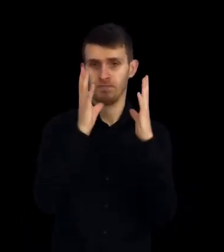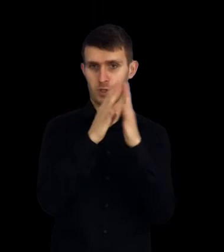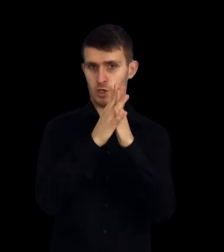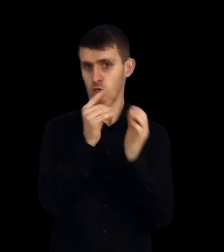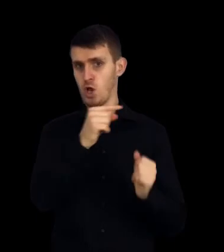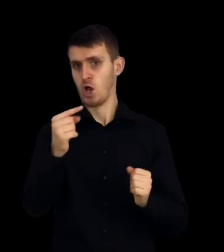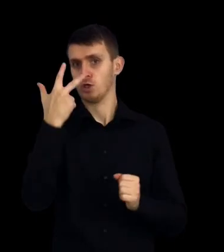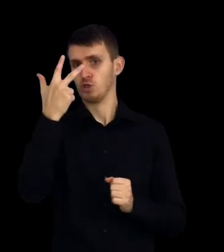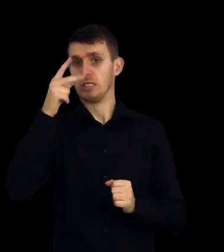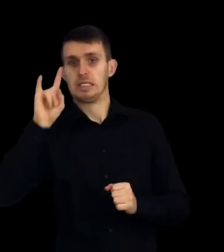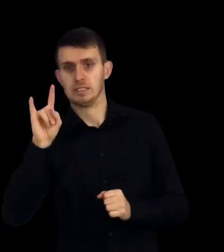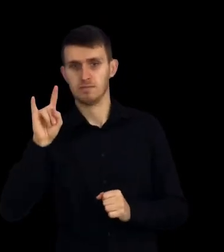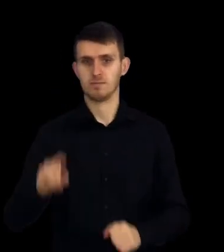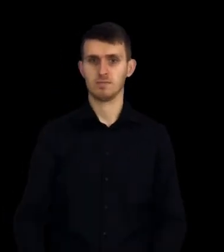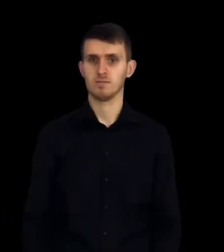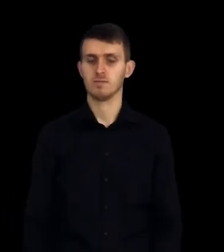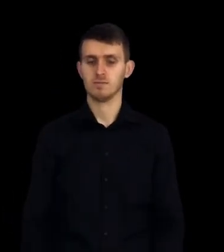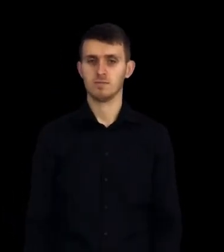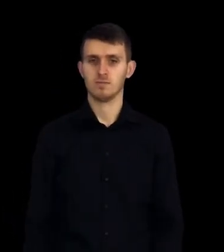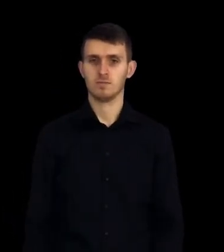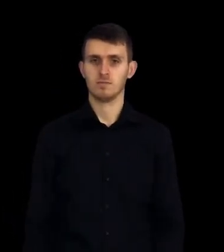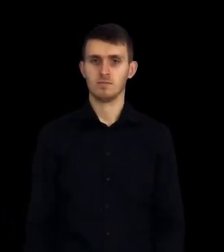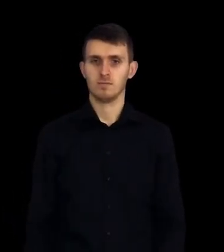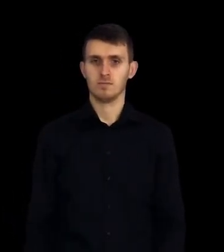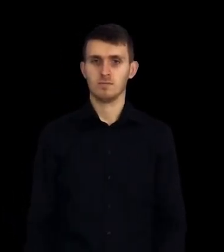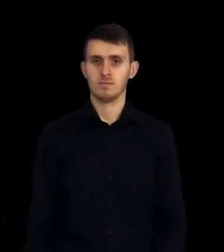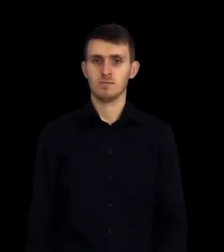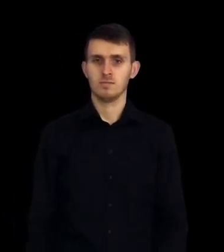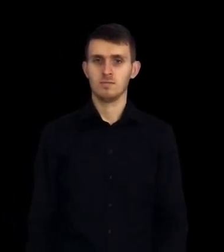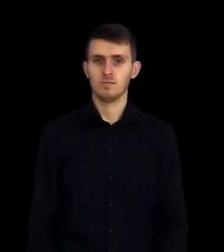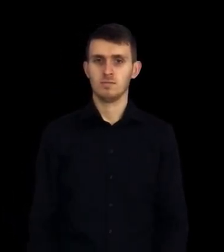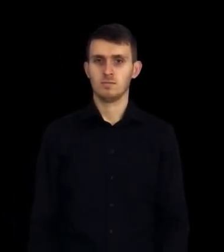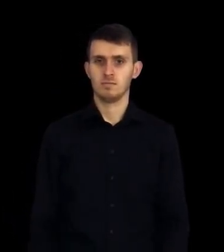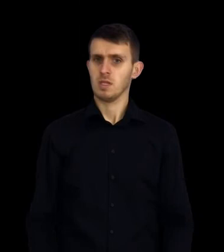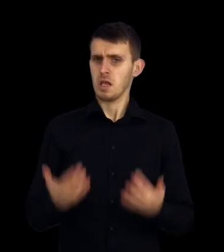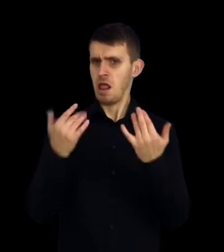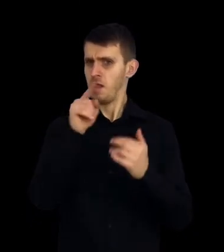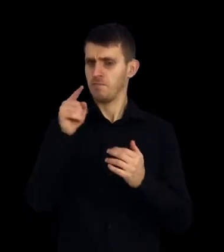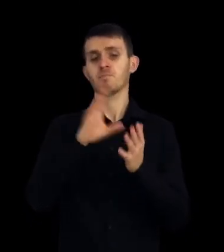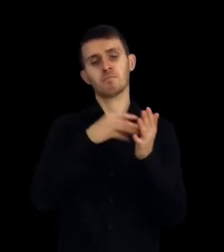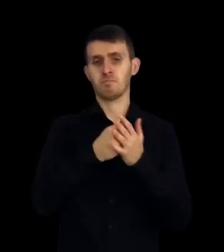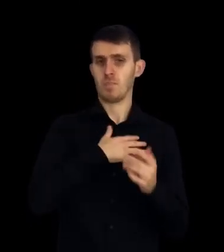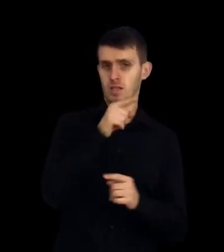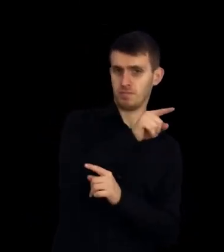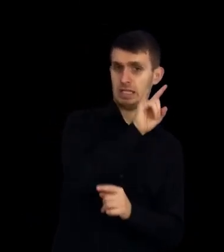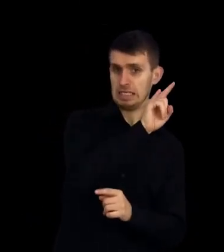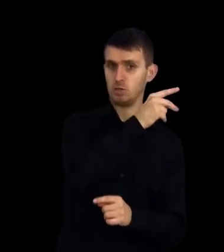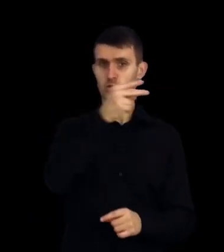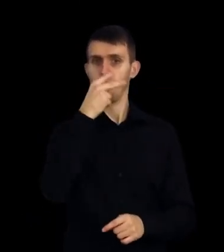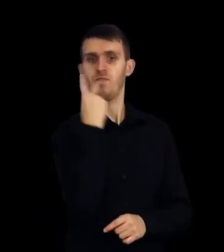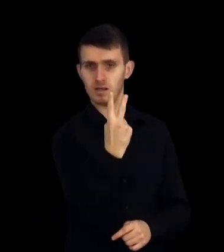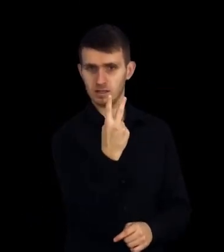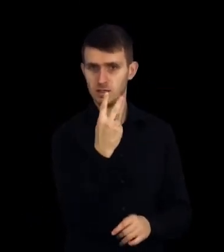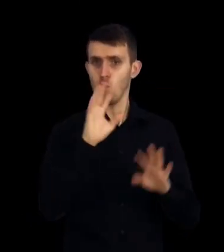Jeśli was zapytam ile to jest 10 odjąć 3 y Ile to jest równe